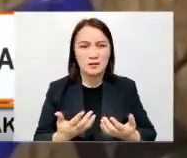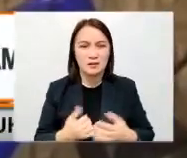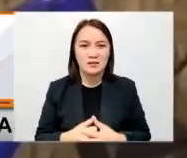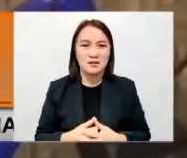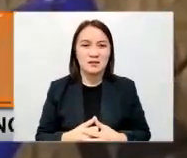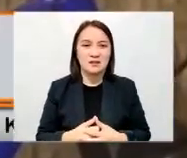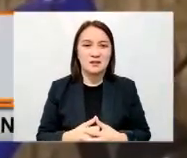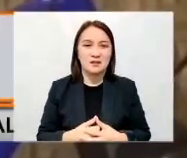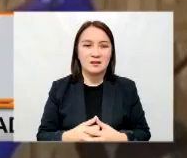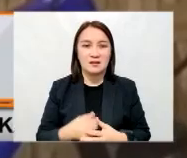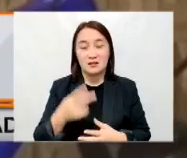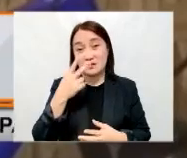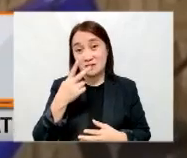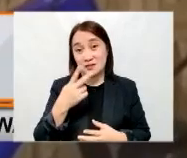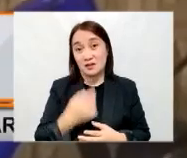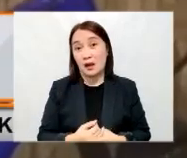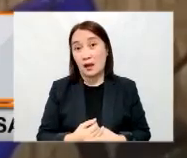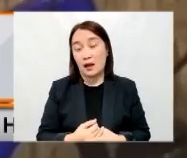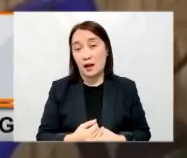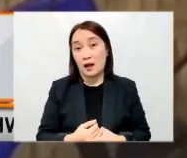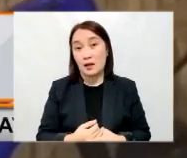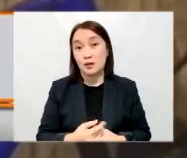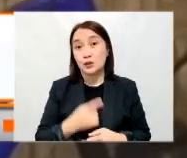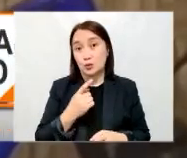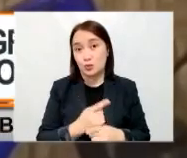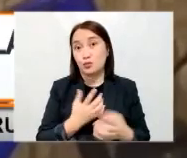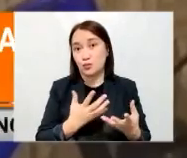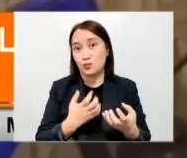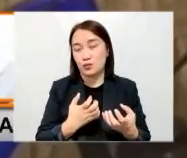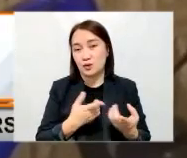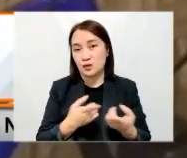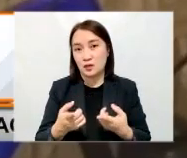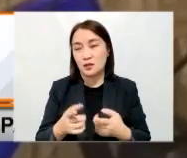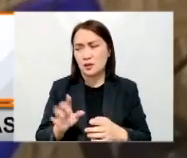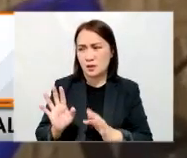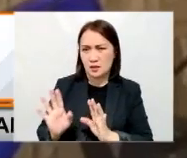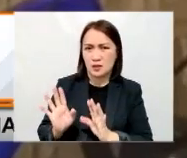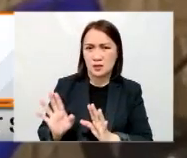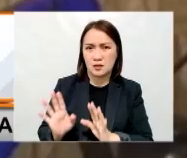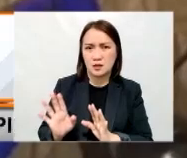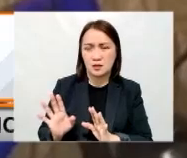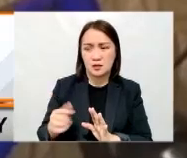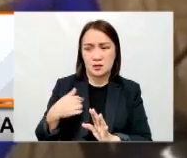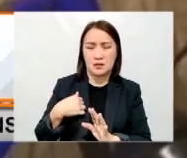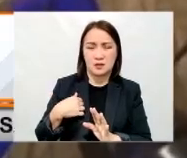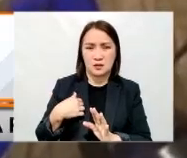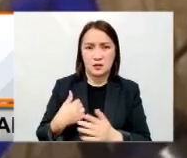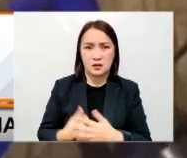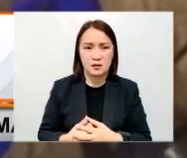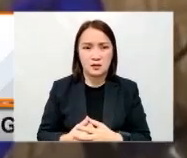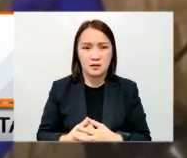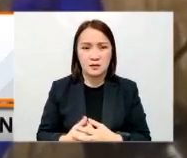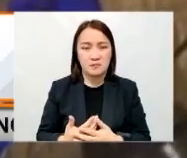Intensyon na nila nga. Parang intensyon na nila na gumawa ng gulo. Sinabihan ko sila na maghinay-hinay. Baka makasagi kayo ng ibang tao.